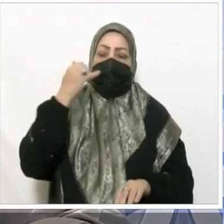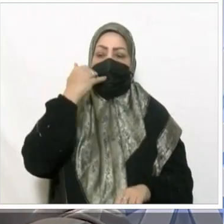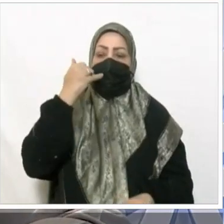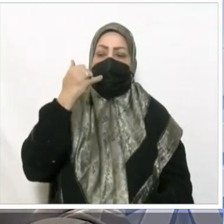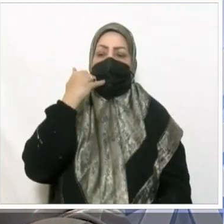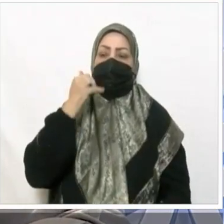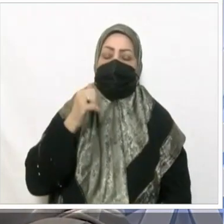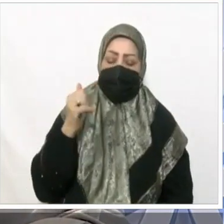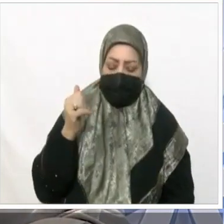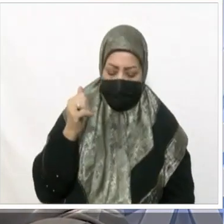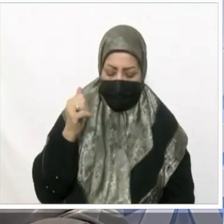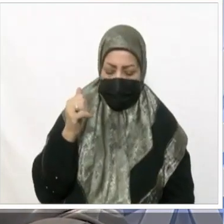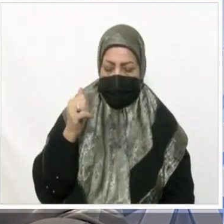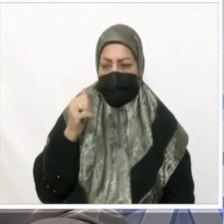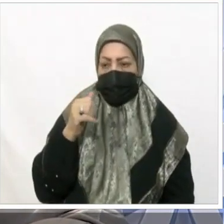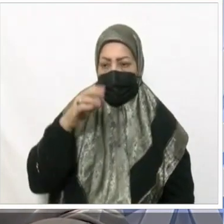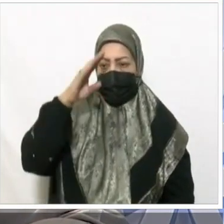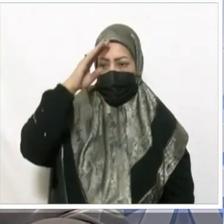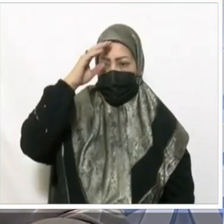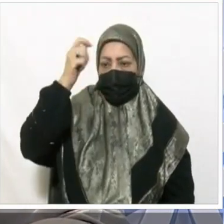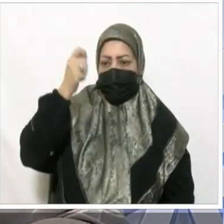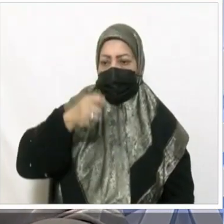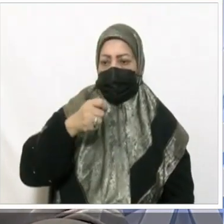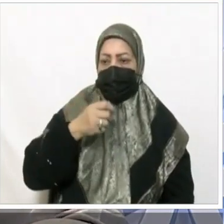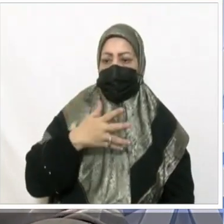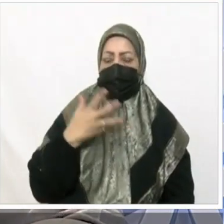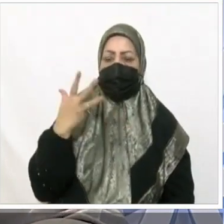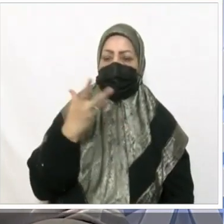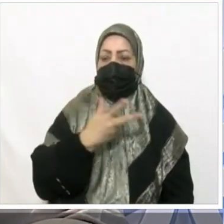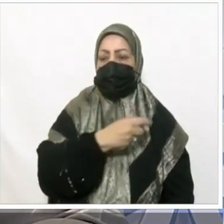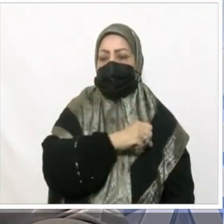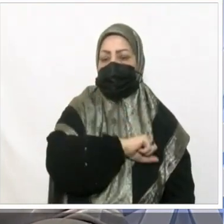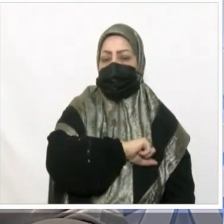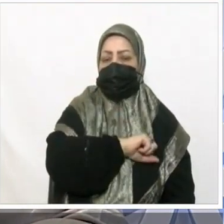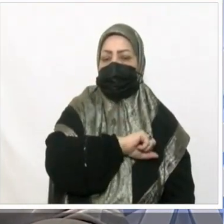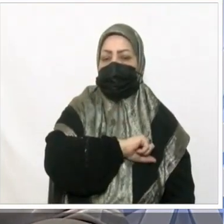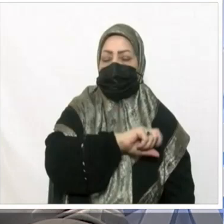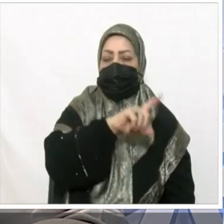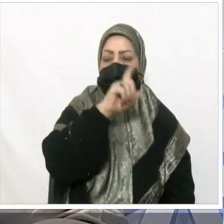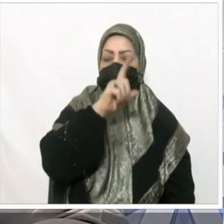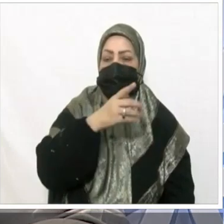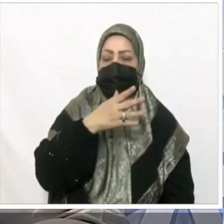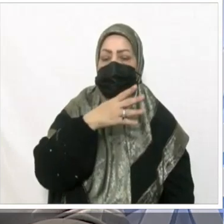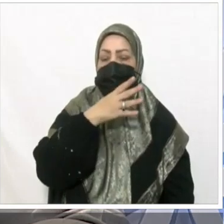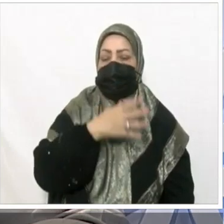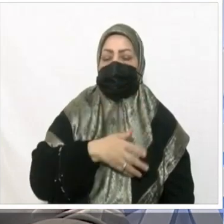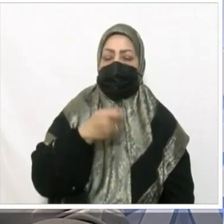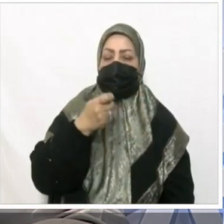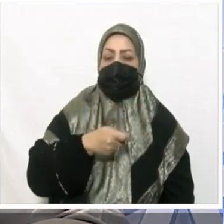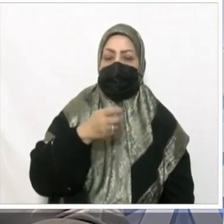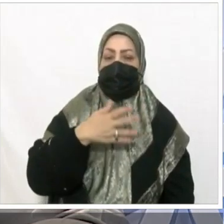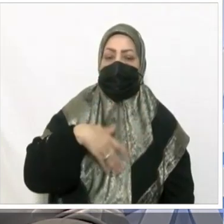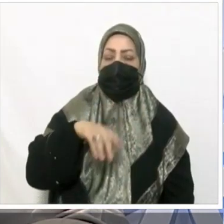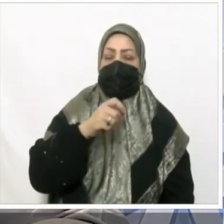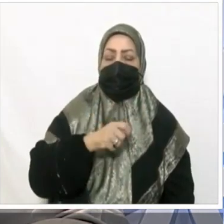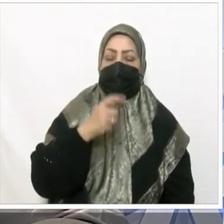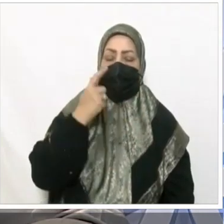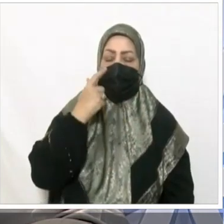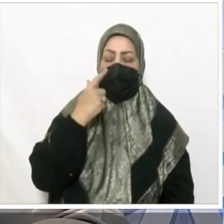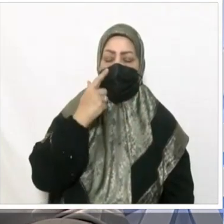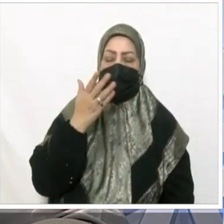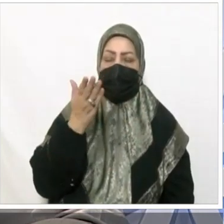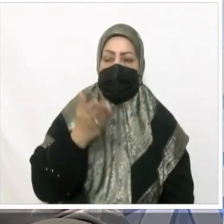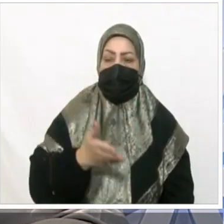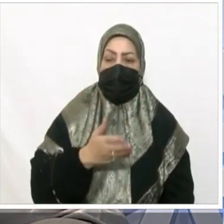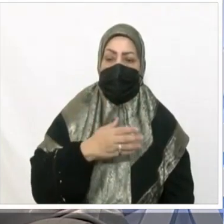بس انا دخلي محدود تمام نعم وعندي صغاري السنة اللي فاتت والسنة هذه والله ما عندي قدرة اني